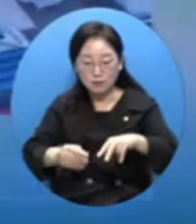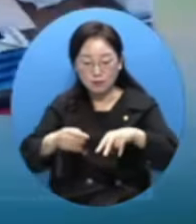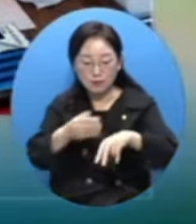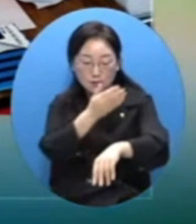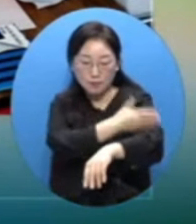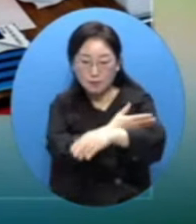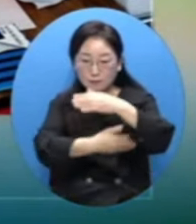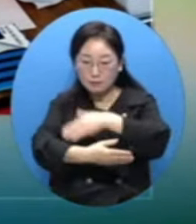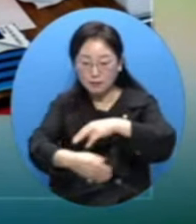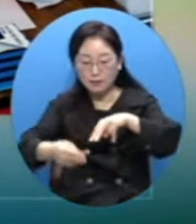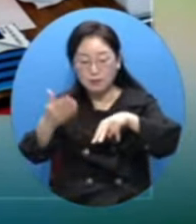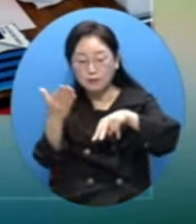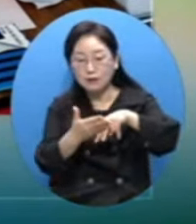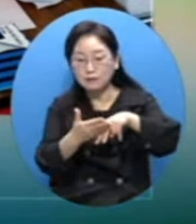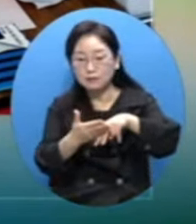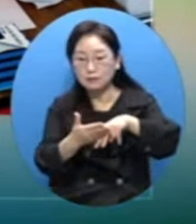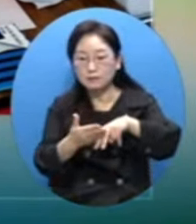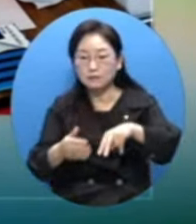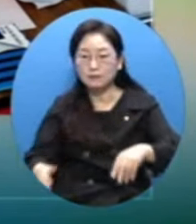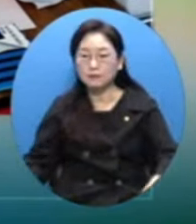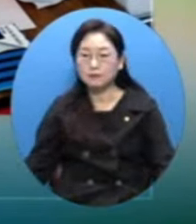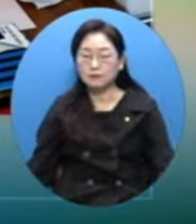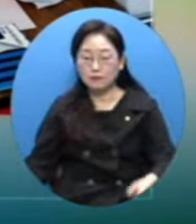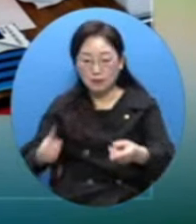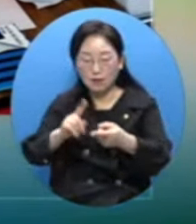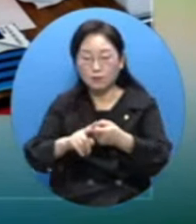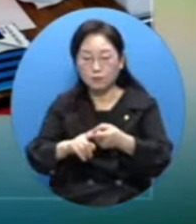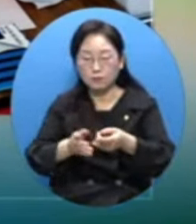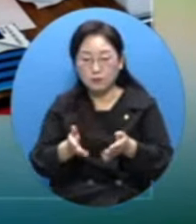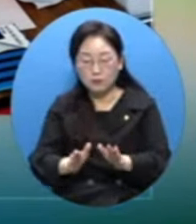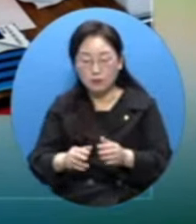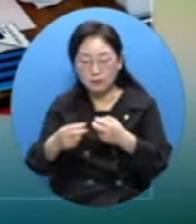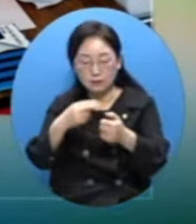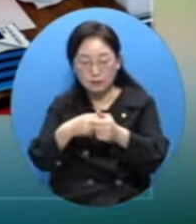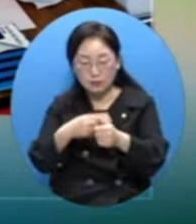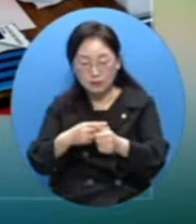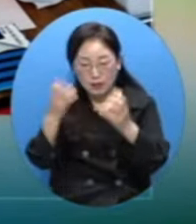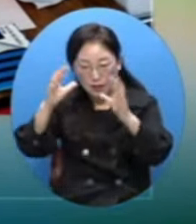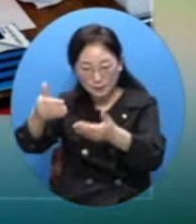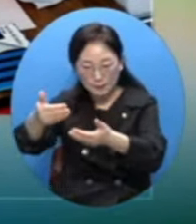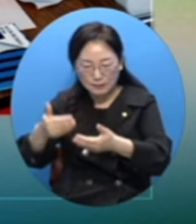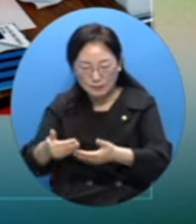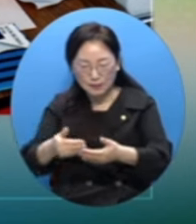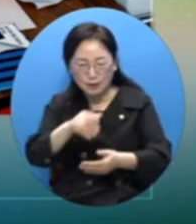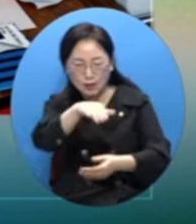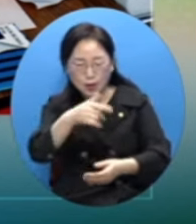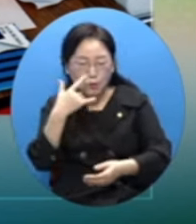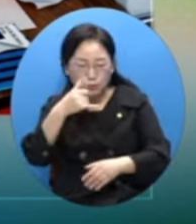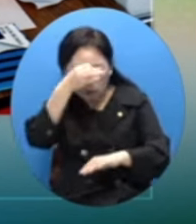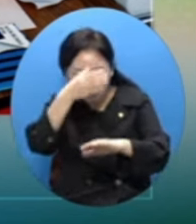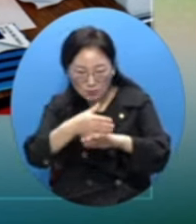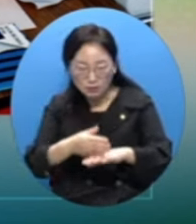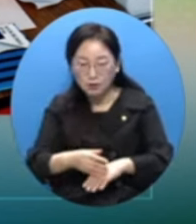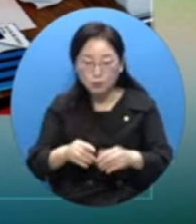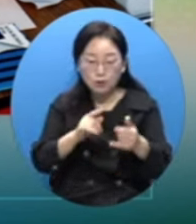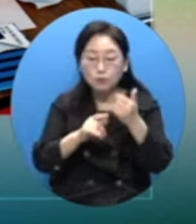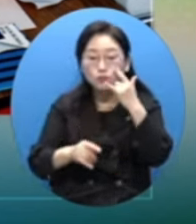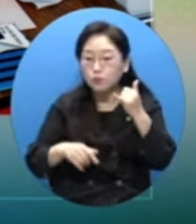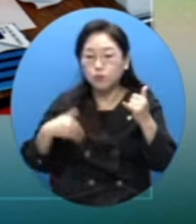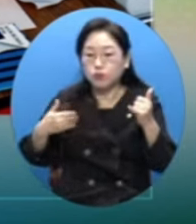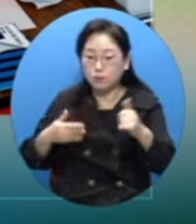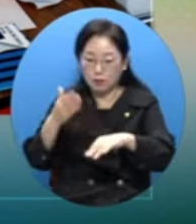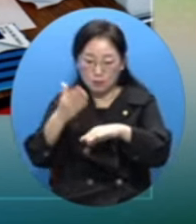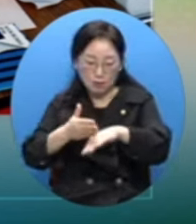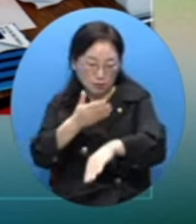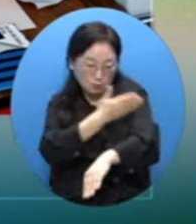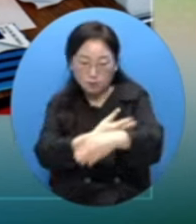없었습니다. 의사 선생님이 태어났을 때 부모에게 사과했습니다. 태어나 전까지 몰랐으니까요. 팔과 다리가 없는